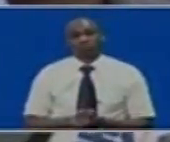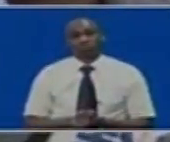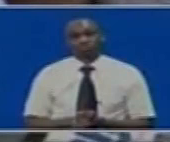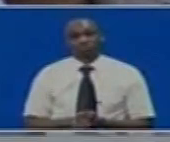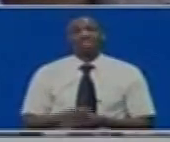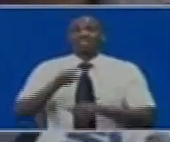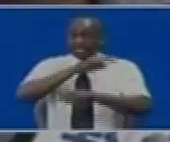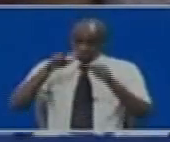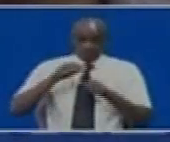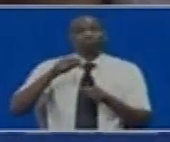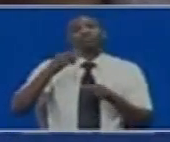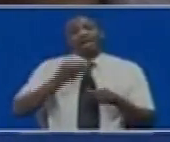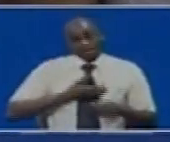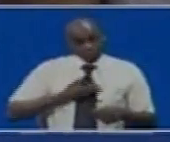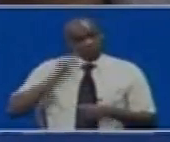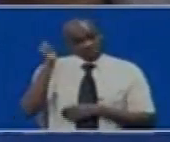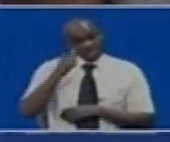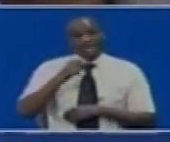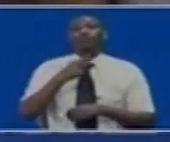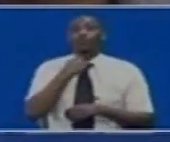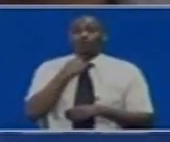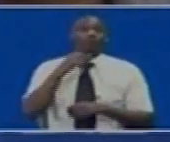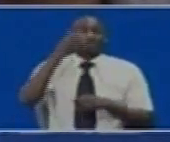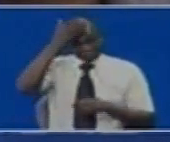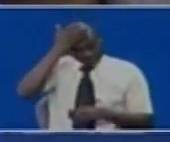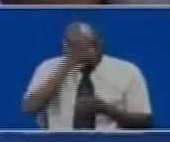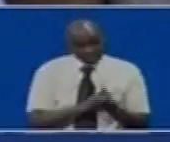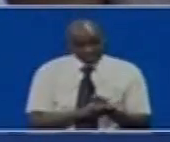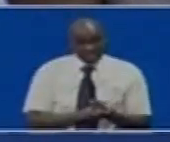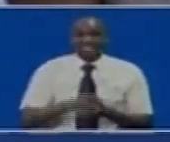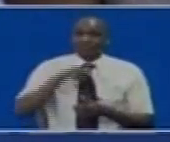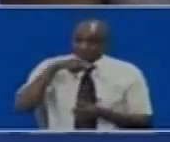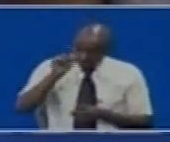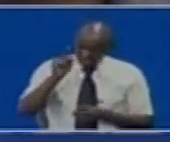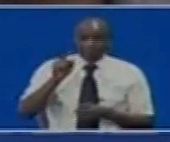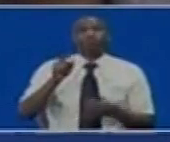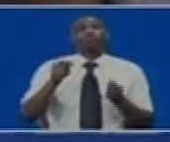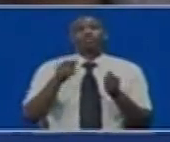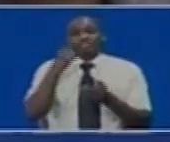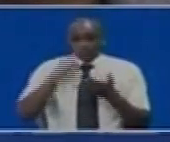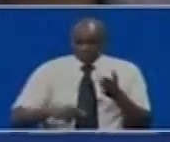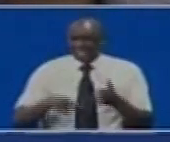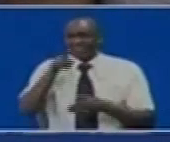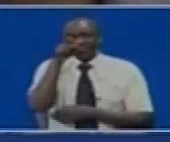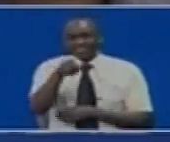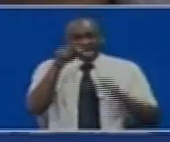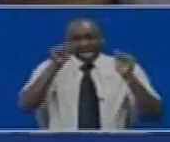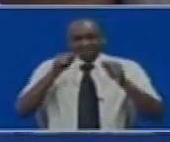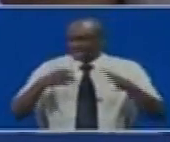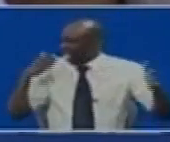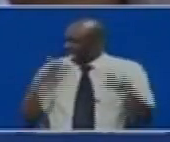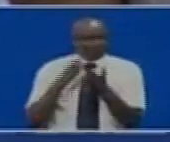The National Governing Council of Kenya National Union of Nurses has unanimously rejected